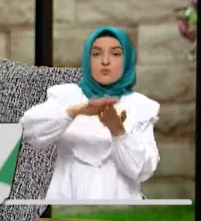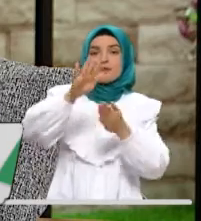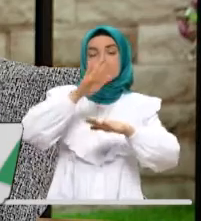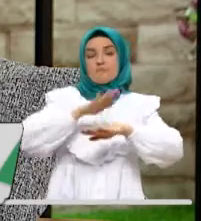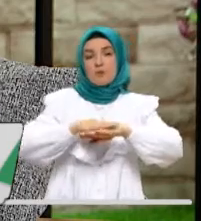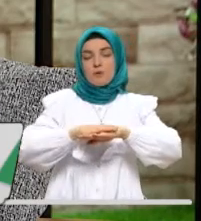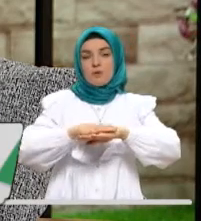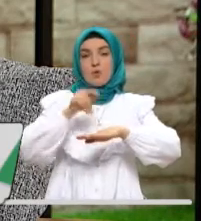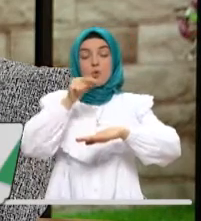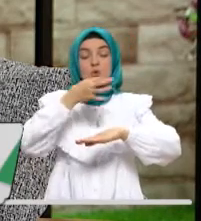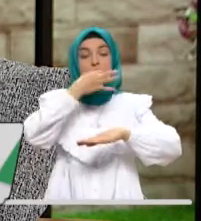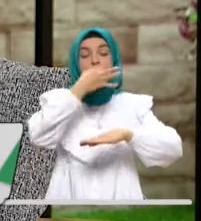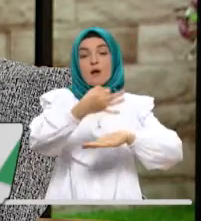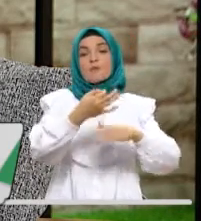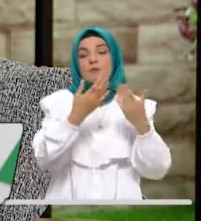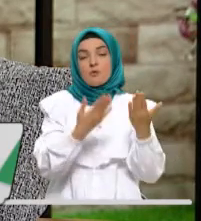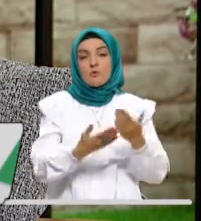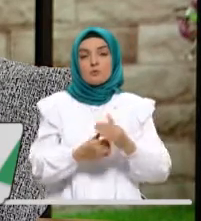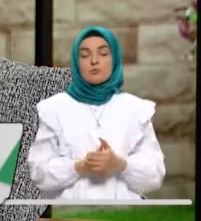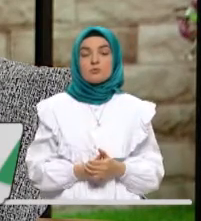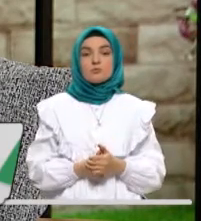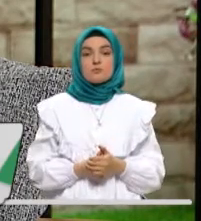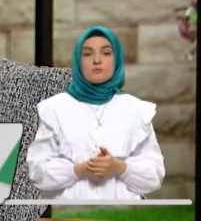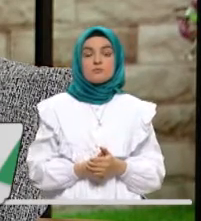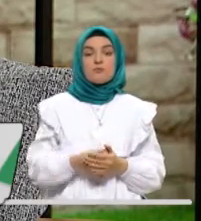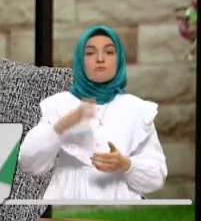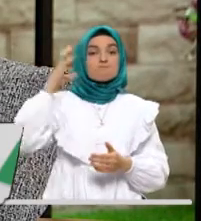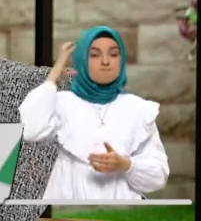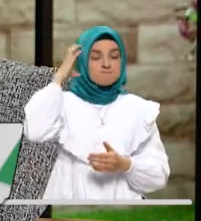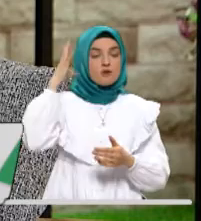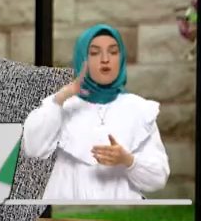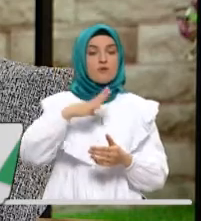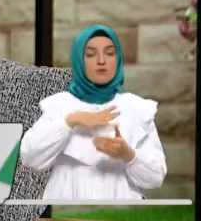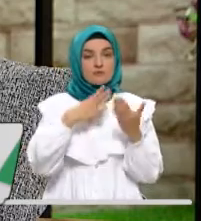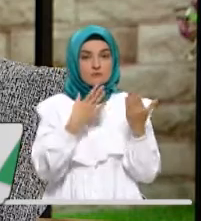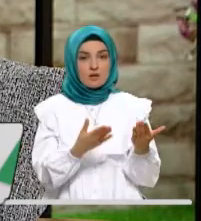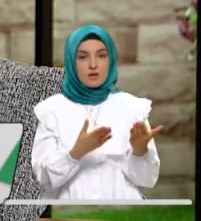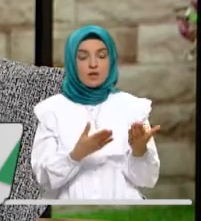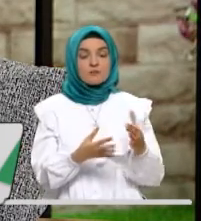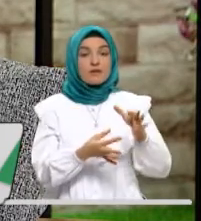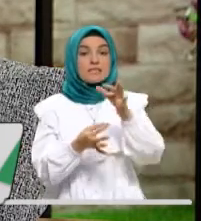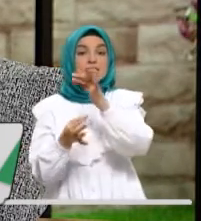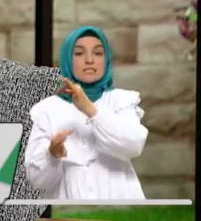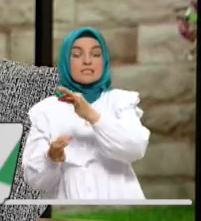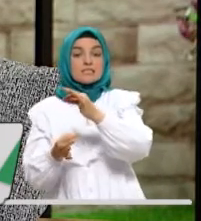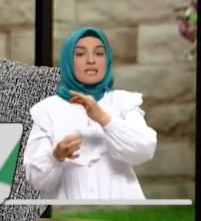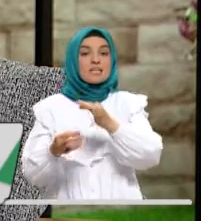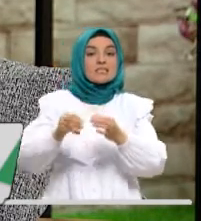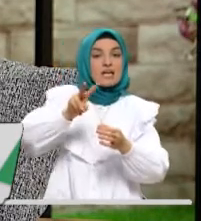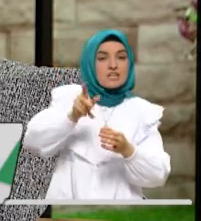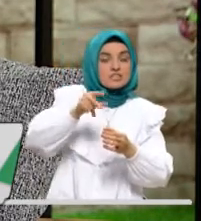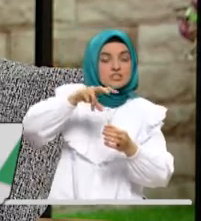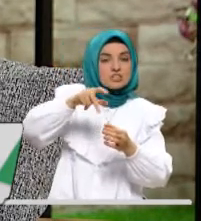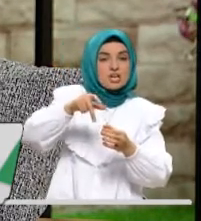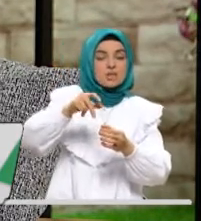tutarlar. Onlar haberdardır bu işlerle. Tabii bir de vakıflar, yaptıkları vakıflarla insanlara işte çeşmeler, hanlar, hamamlar,